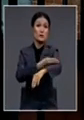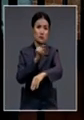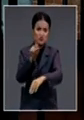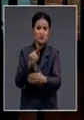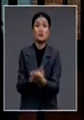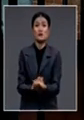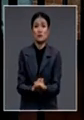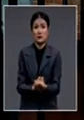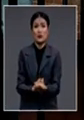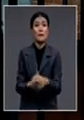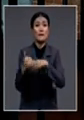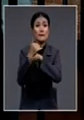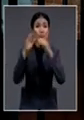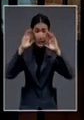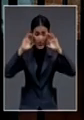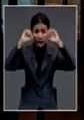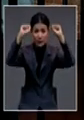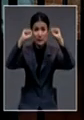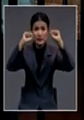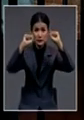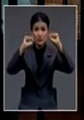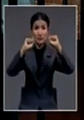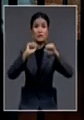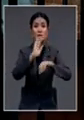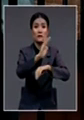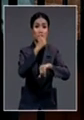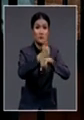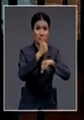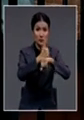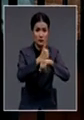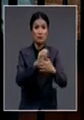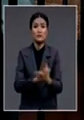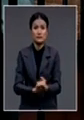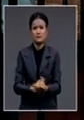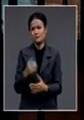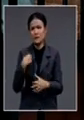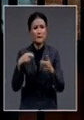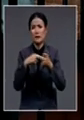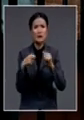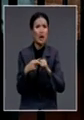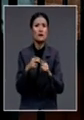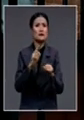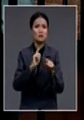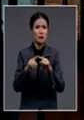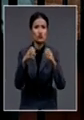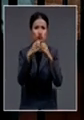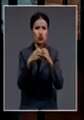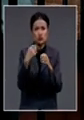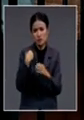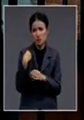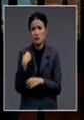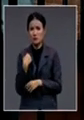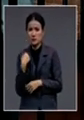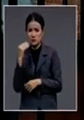ต้การปกครองของประธานาธิบดีโรดริโกดูเตเต้นั่นเองเพราะว่าแหมเกิดเหตุการณ์ร้อนๆหลายอย่างเฉพาะอย่างยิ่งที่ทั้งโลกในวิพากษ์วิจารณ์